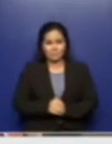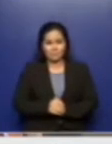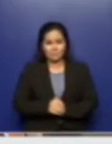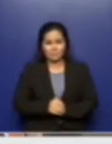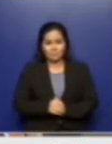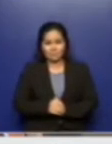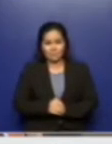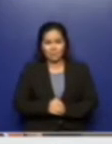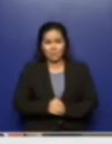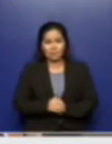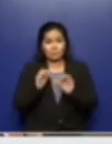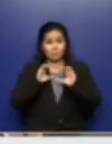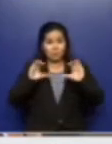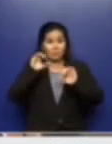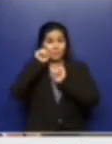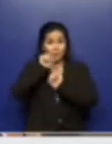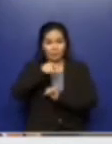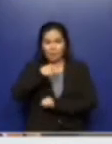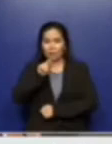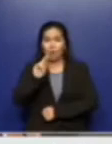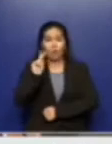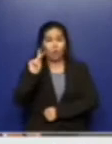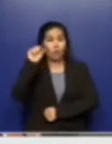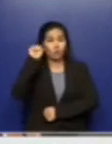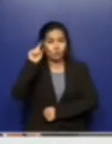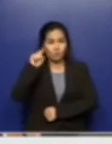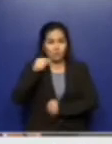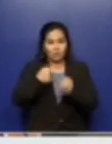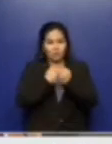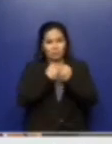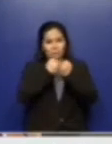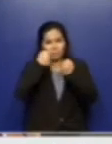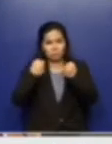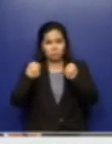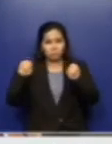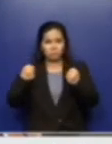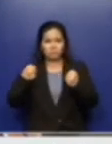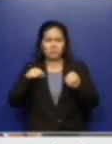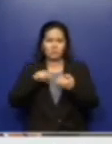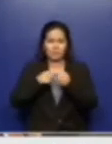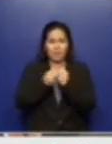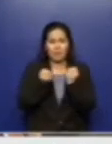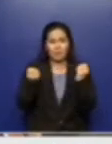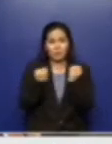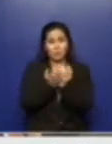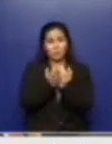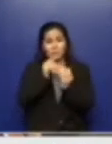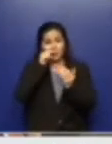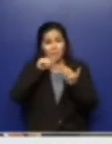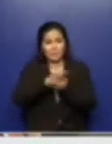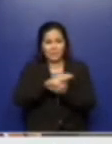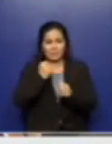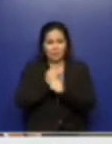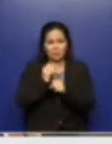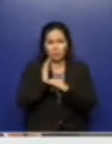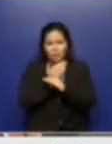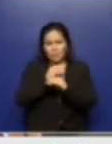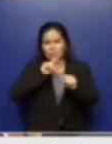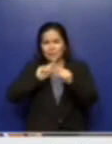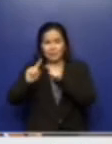ไปออกพรกฉุกเฉินแล้วก็คงไว้แล้วก็ทำให้บ้านเมืองเราต้องประสบปัญหาในการดำเนินกิจการประกอบธุรกิจต่าง